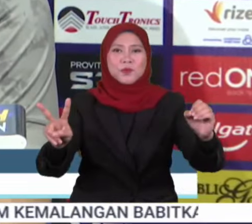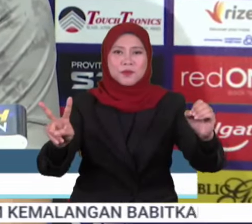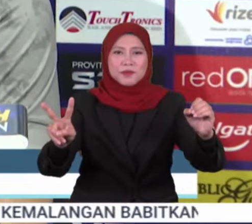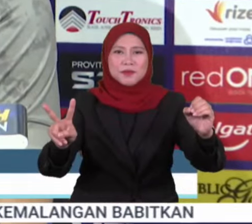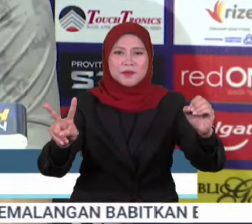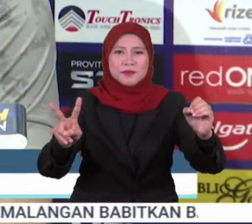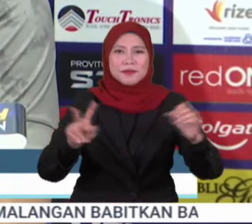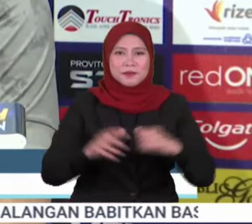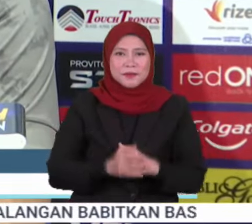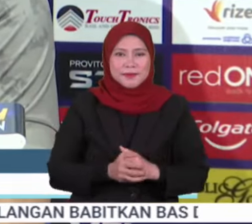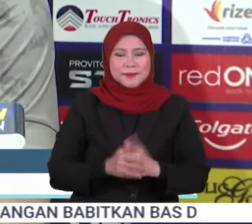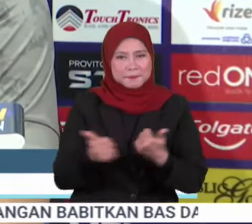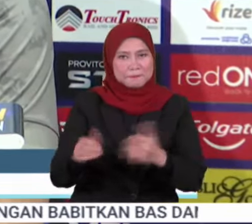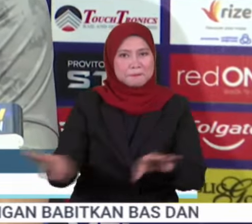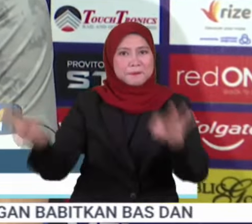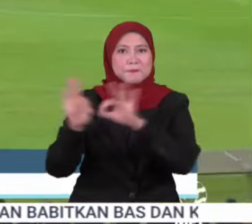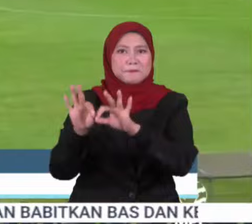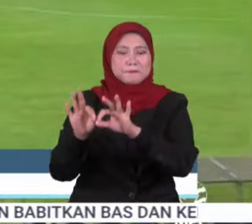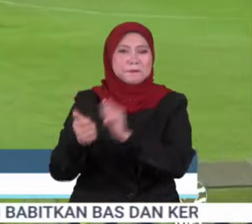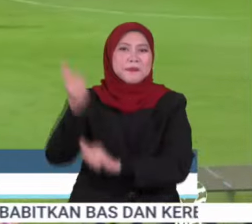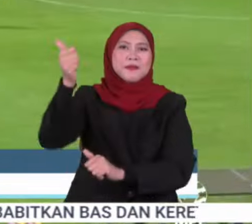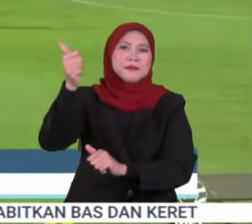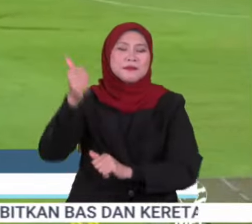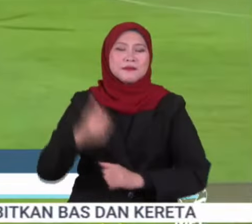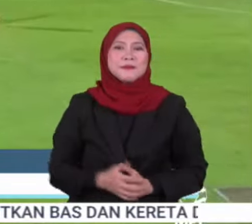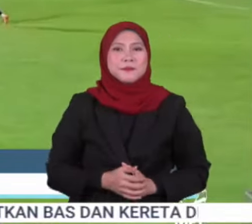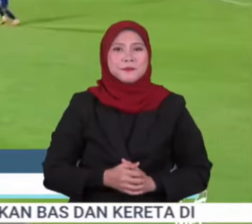satu yang begitu penting lah untuk kita.